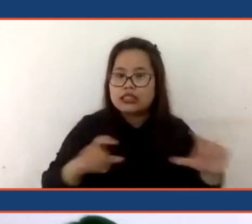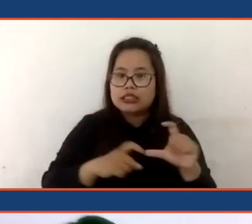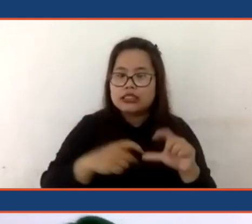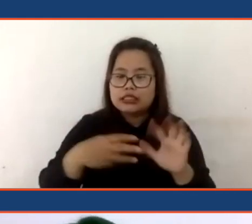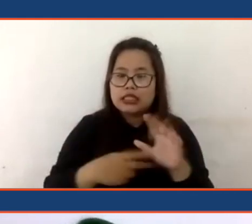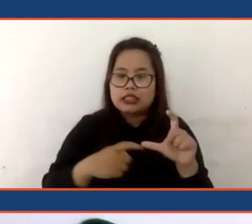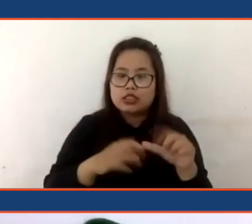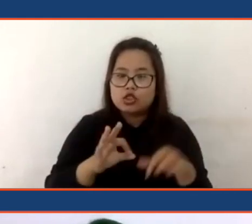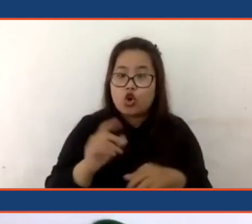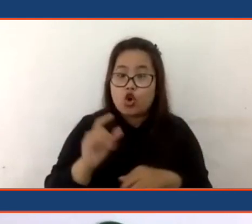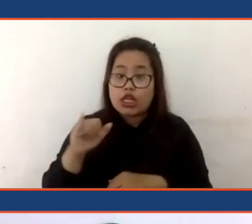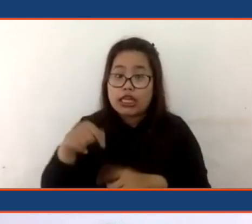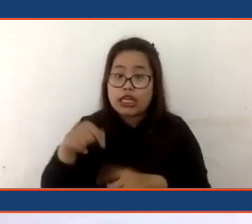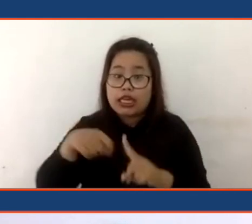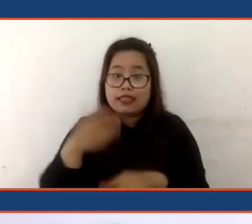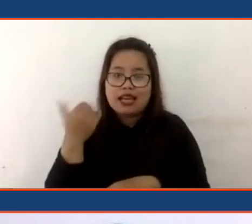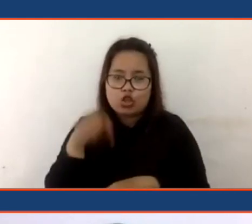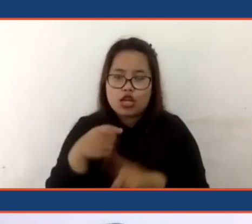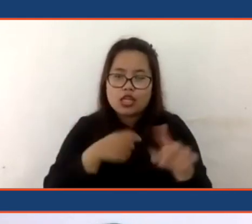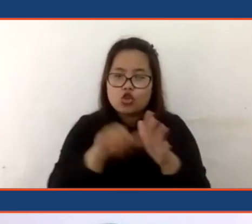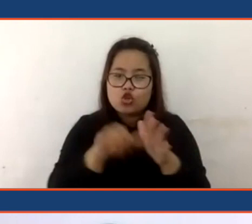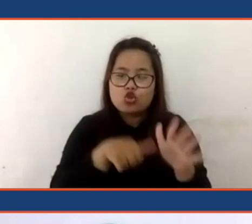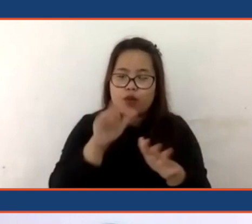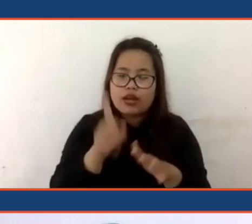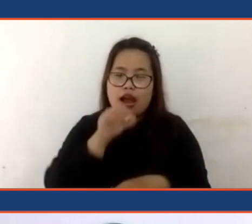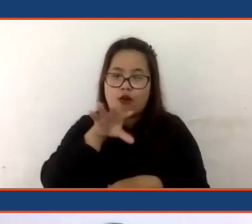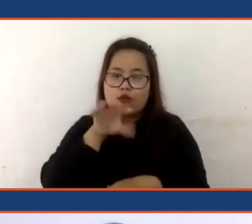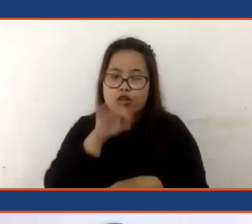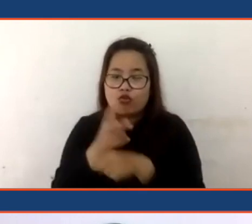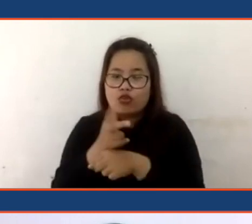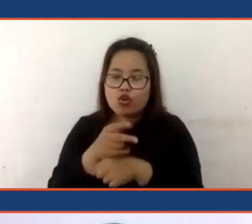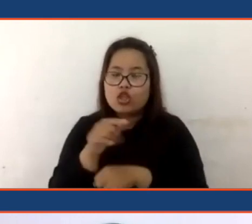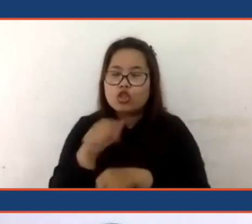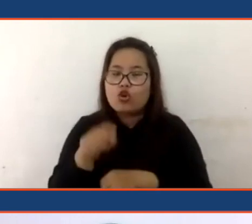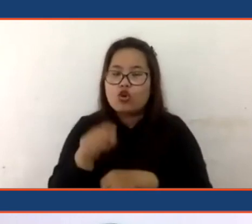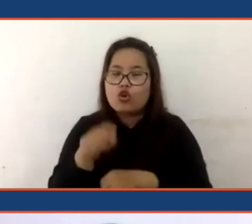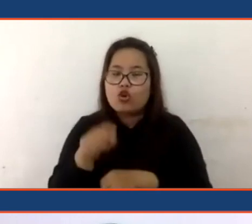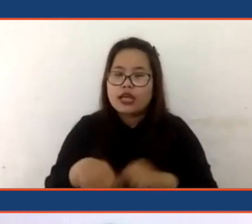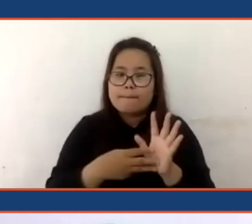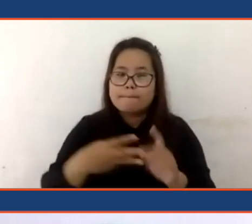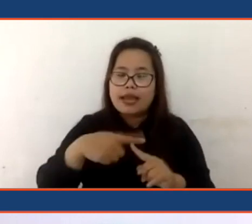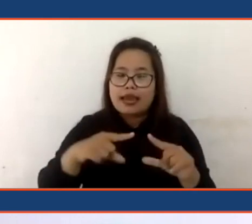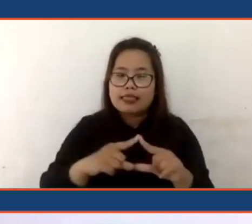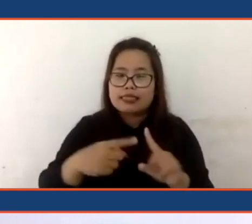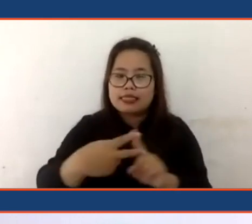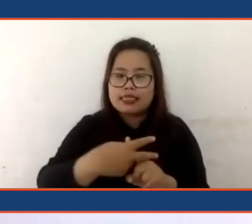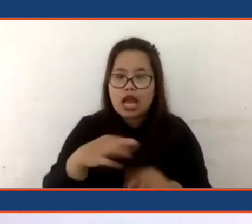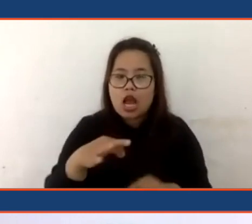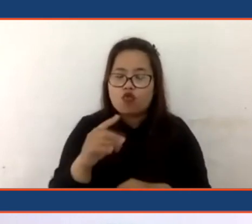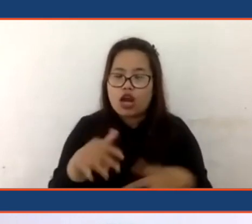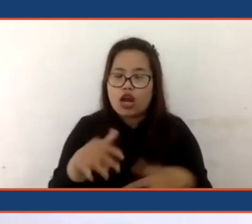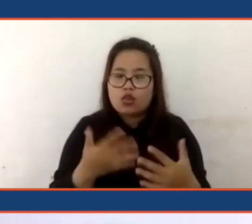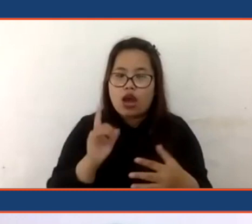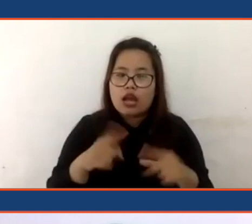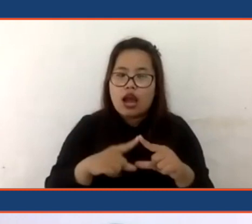melalui YouTube ya audio-video itu tadi menggunakan metafora atau dalam aliran sastra